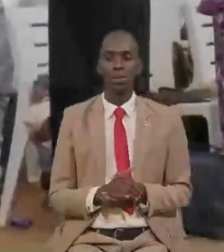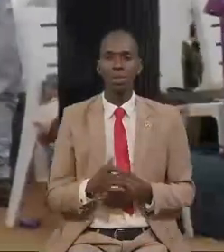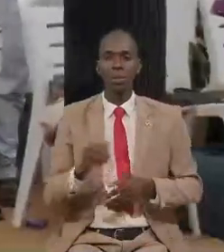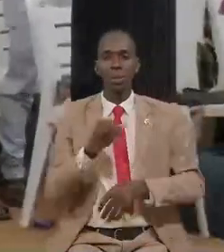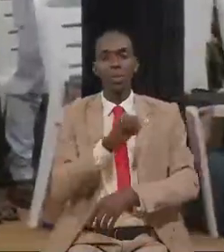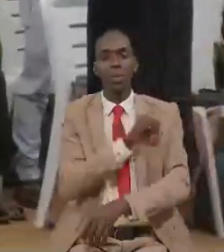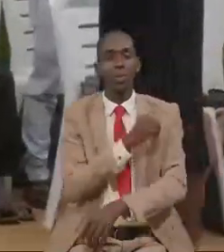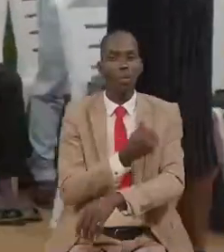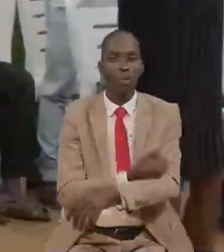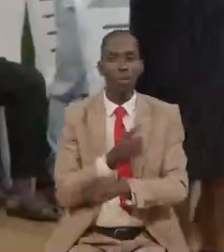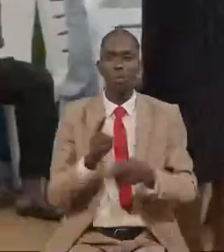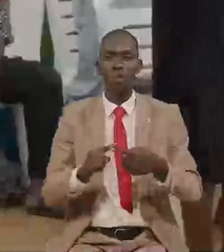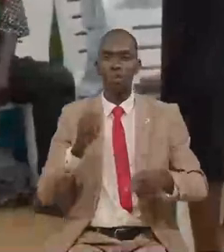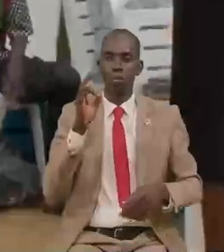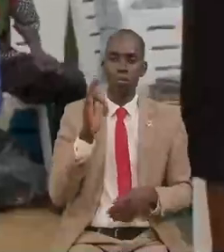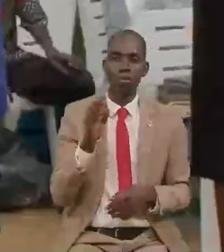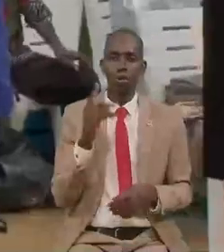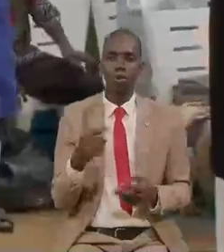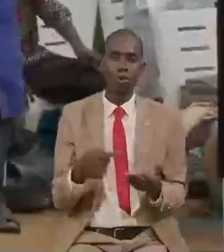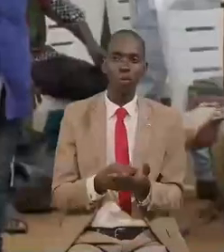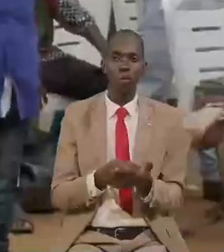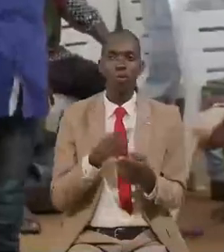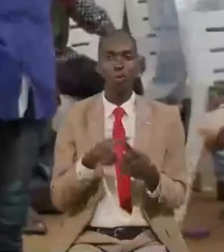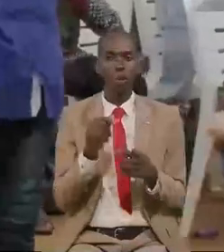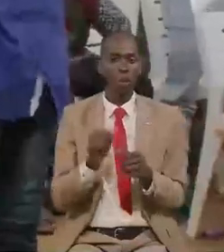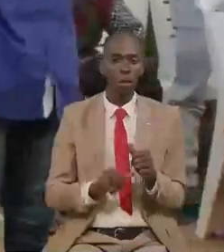L'autorisation pour aller prêcher l'évangile à toute la création.